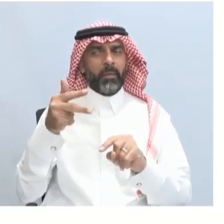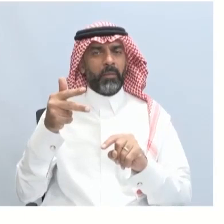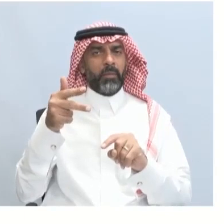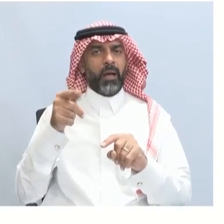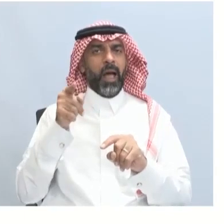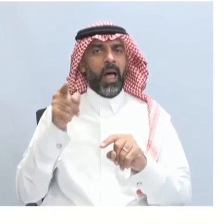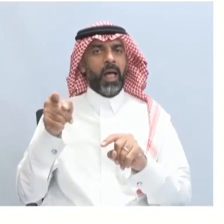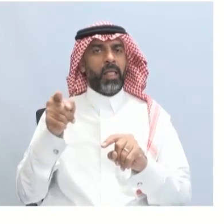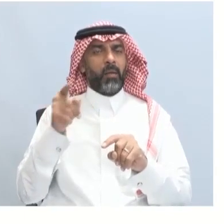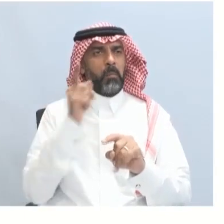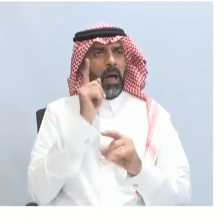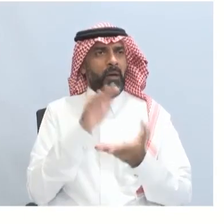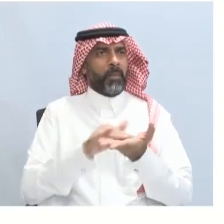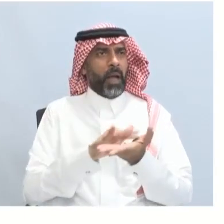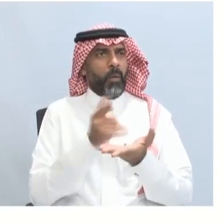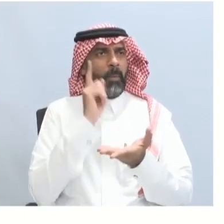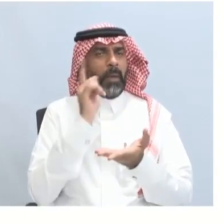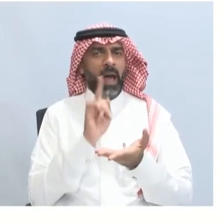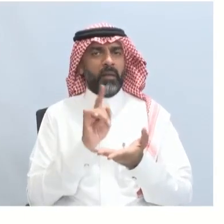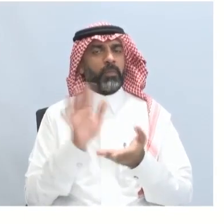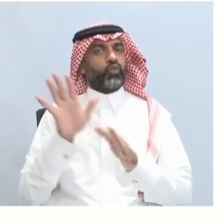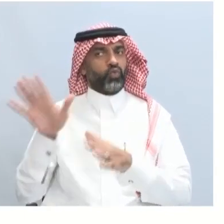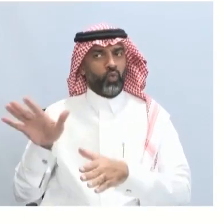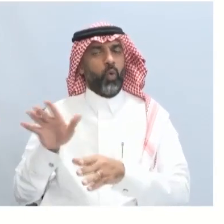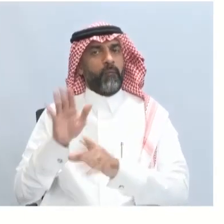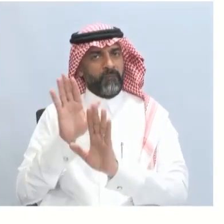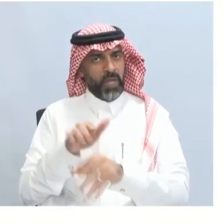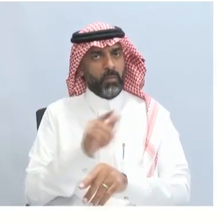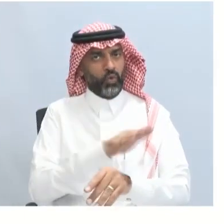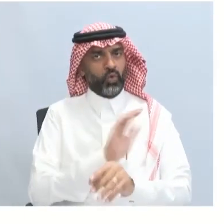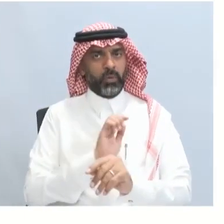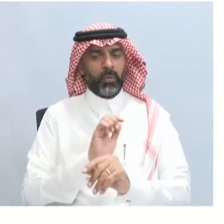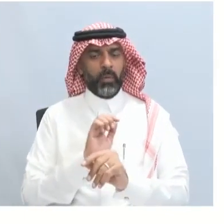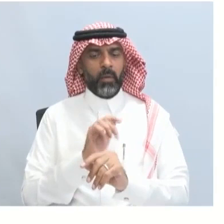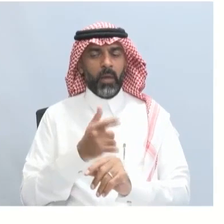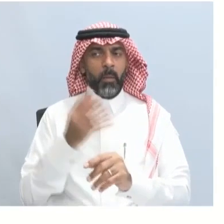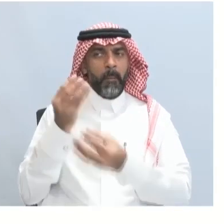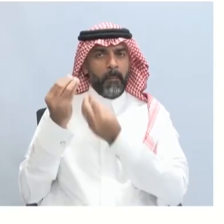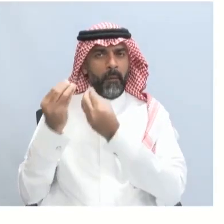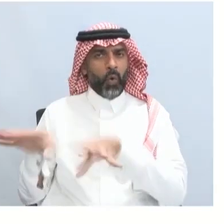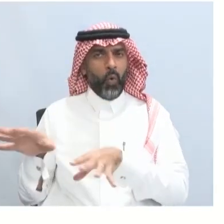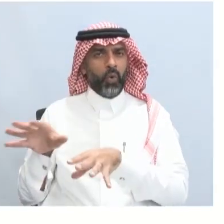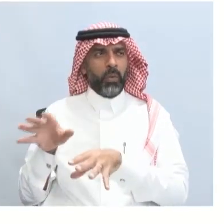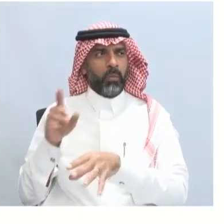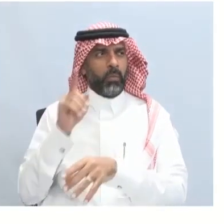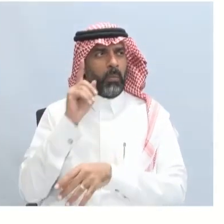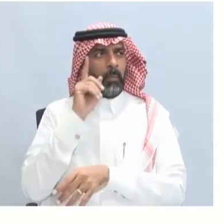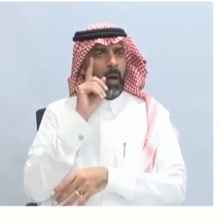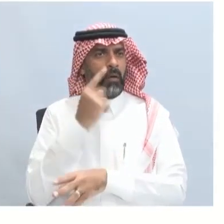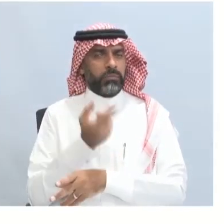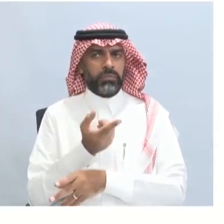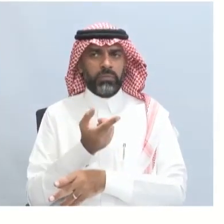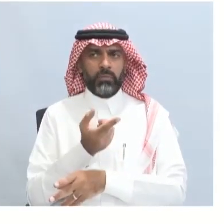معلومه لذا لا اثر لغيابه على شخصيه القانونيه المتحقق عد موته بينما المفقود فهو فضلا عن